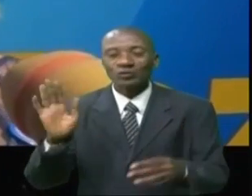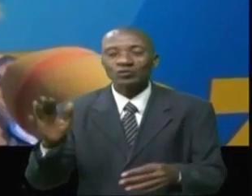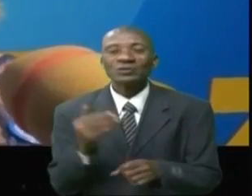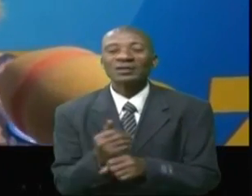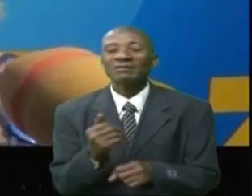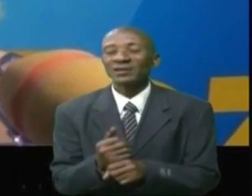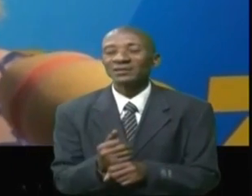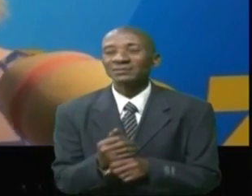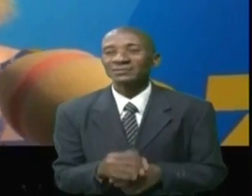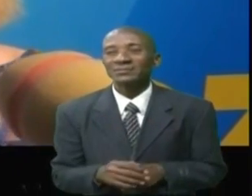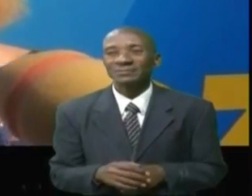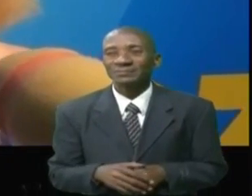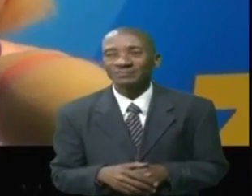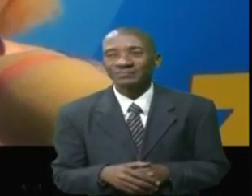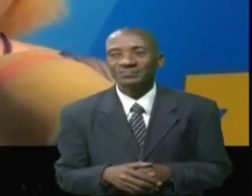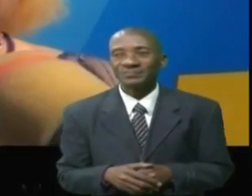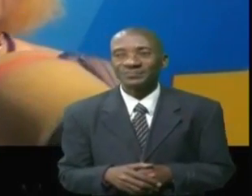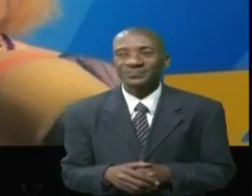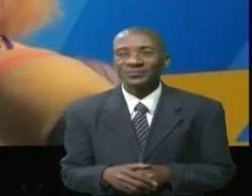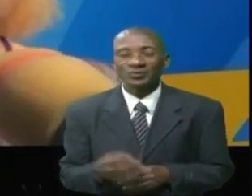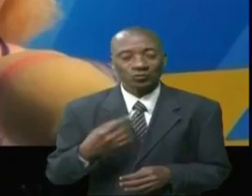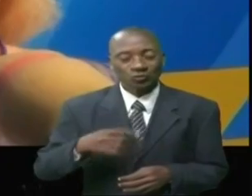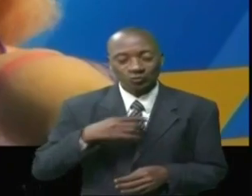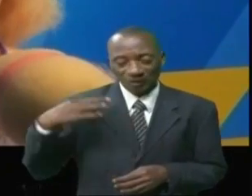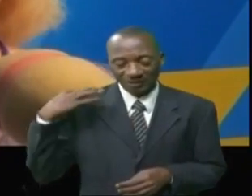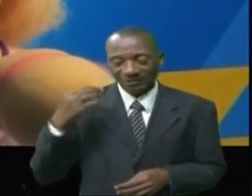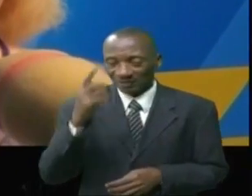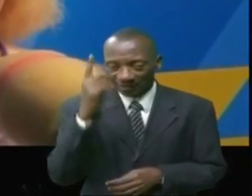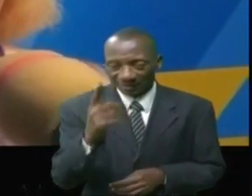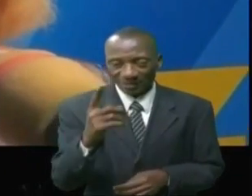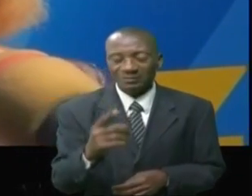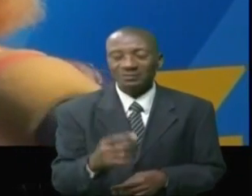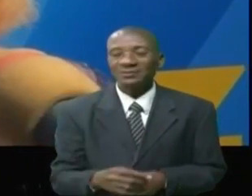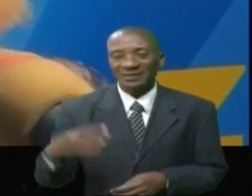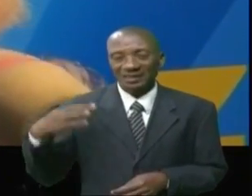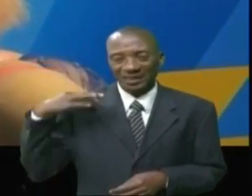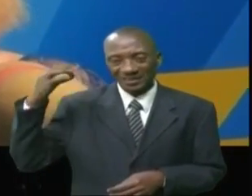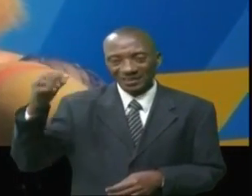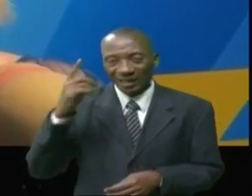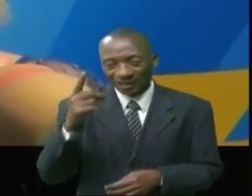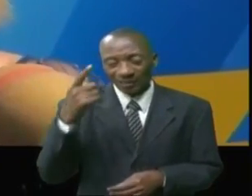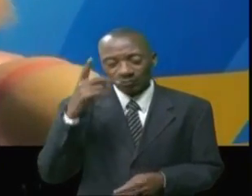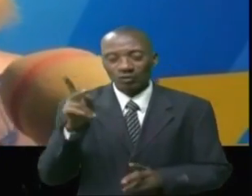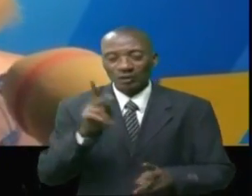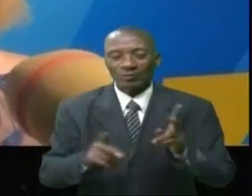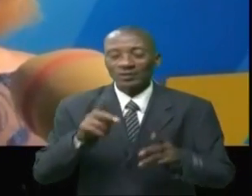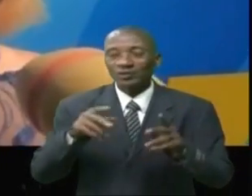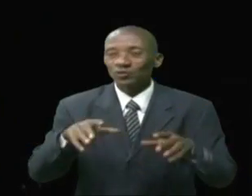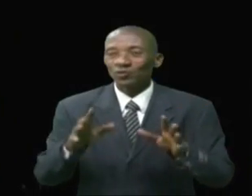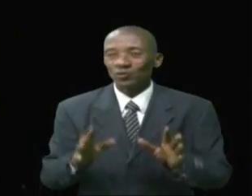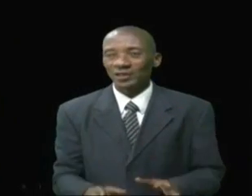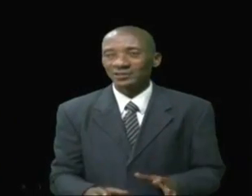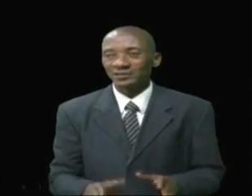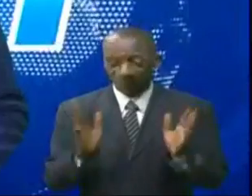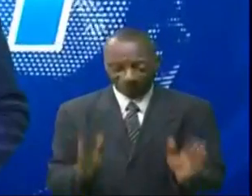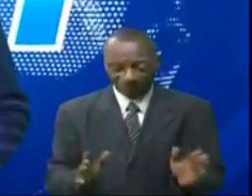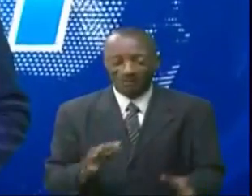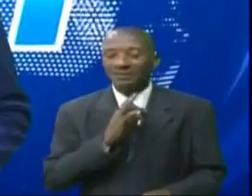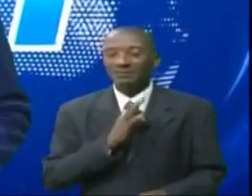Félix-Antoine Tshisekedi Tshilombo comme candidat de la population congolaise dans toute son immensité.